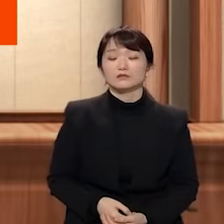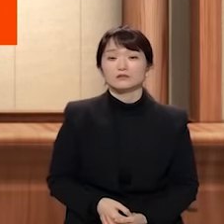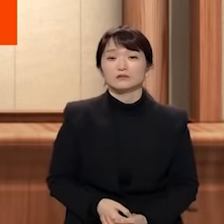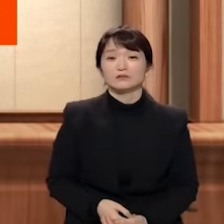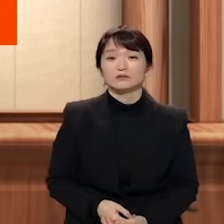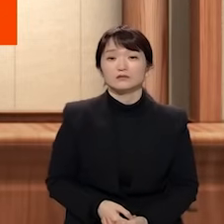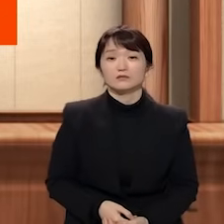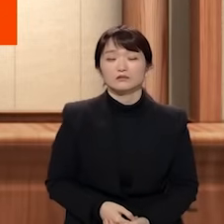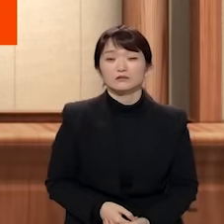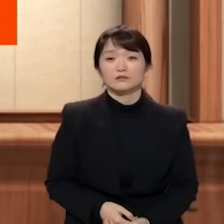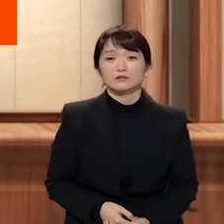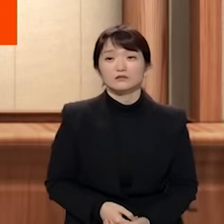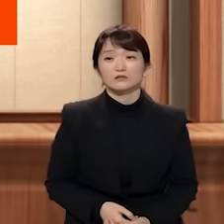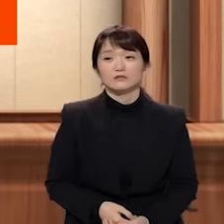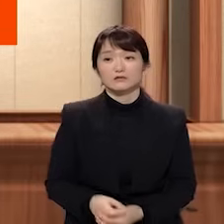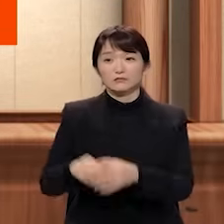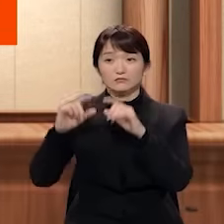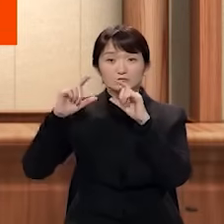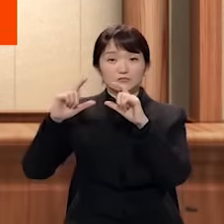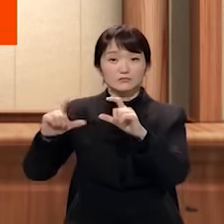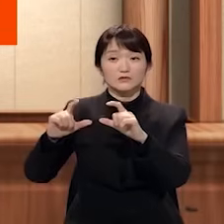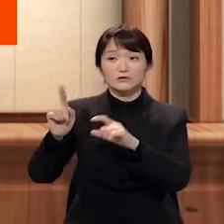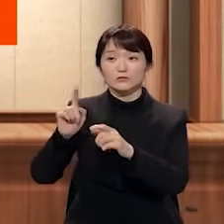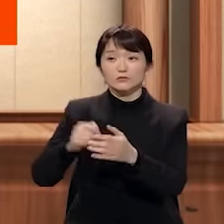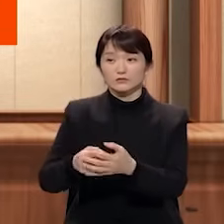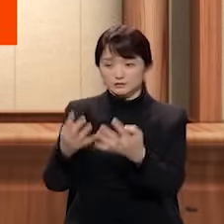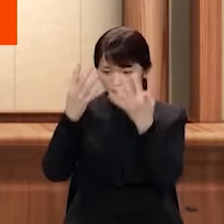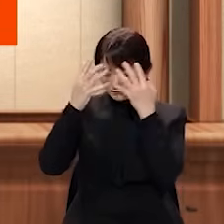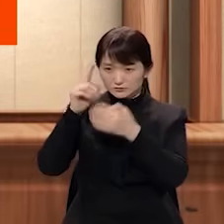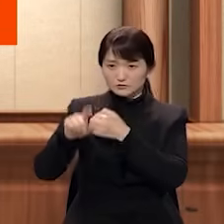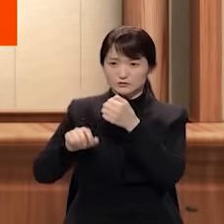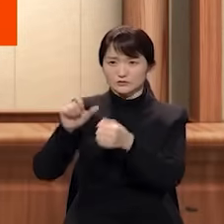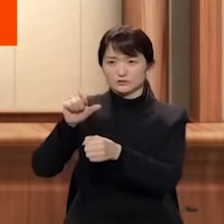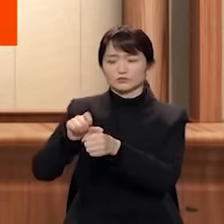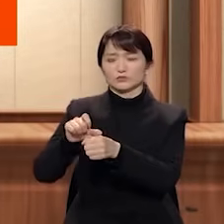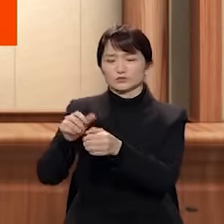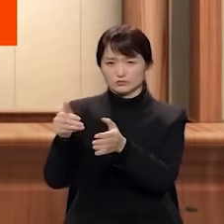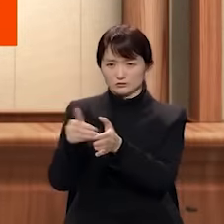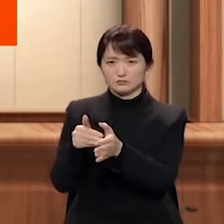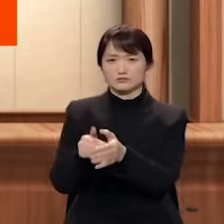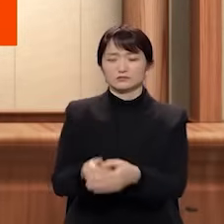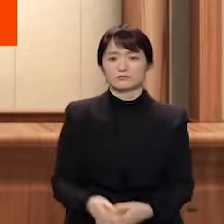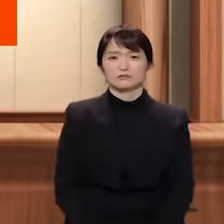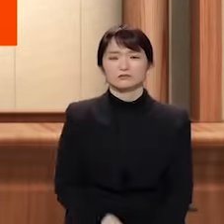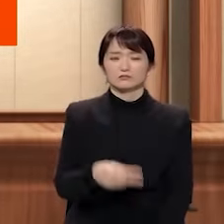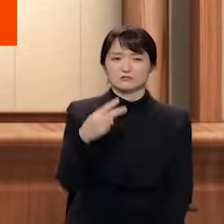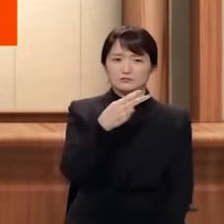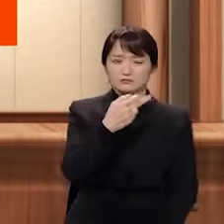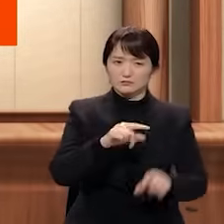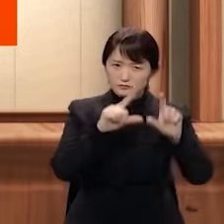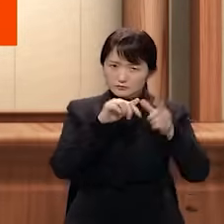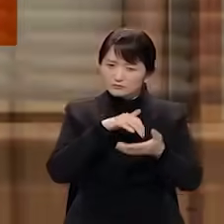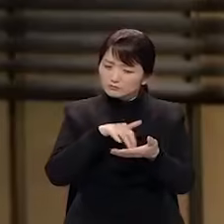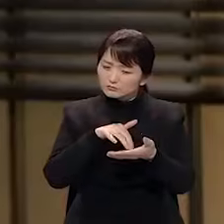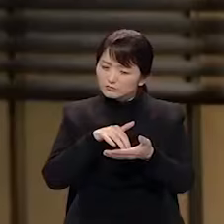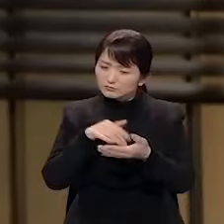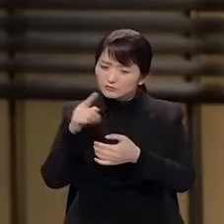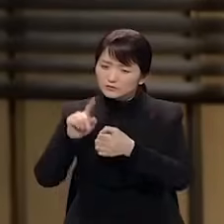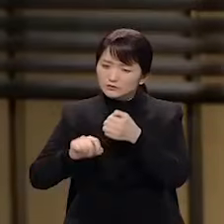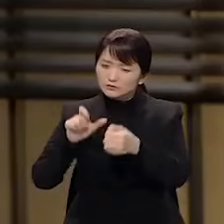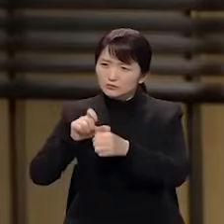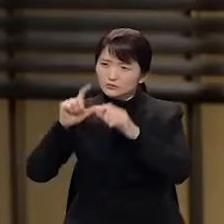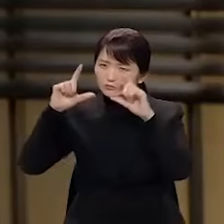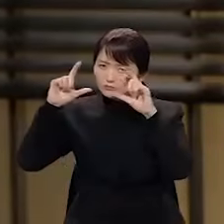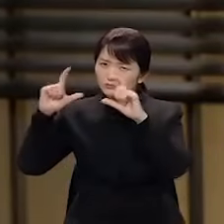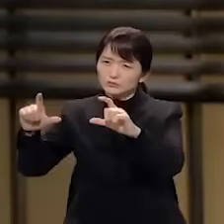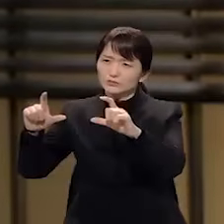근데 어 판결 결론은 징역 15년에 그쳤습니다 사실 2017년 이데 15년이다 아 좀